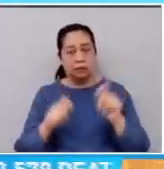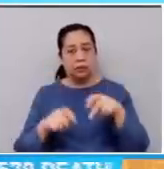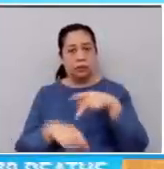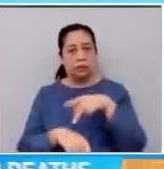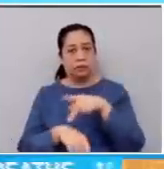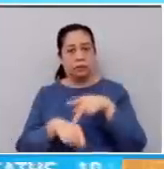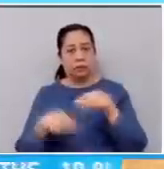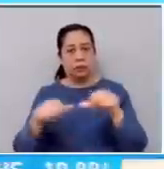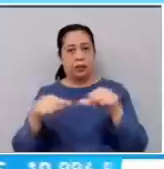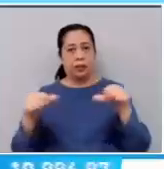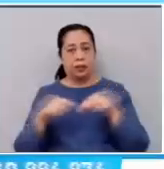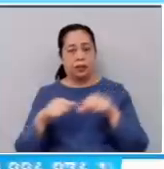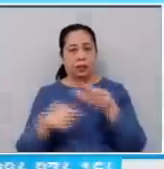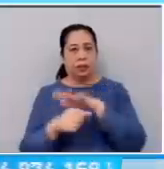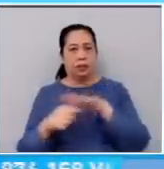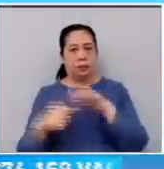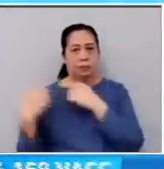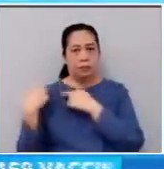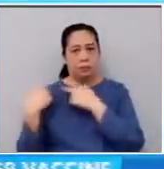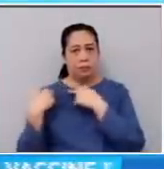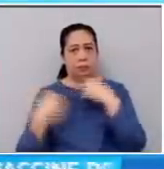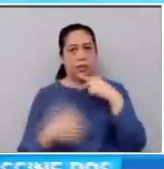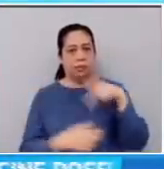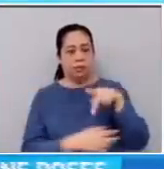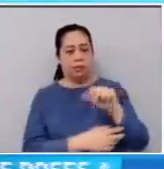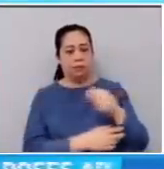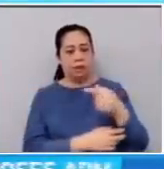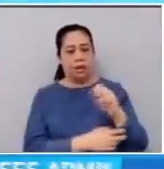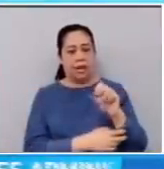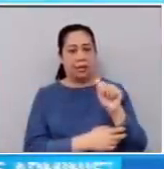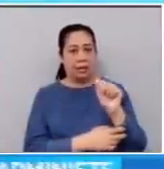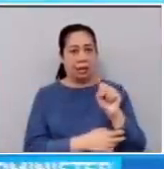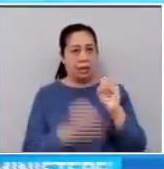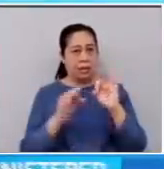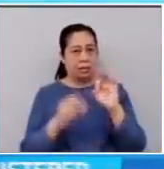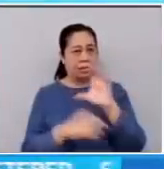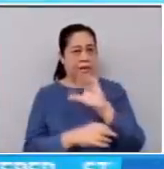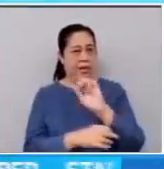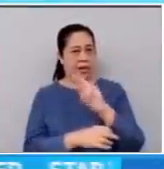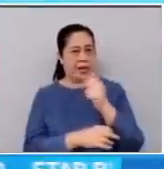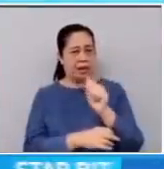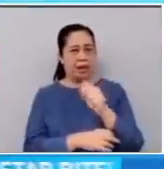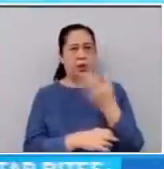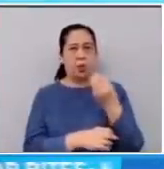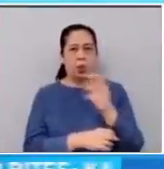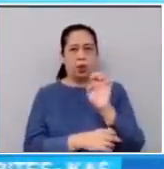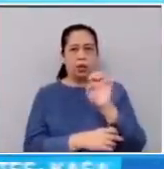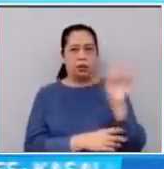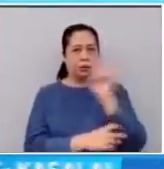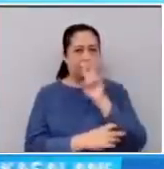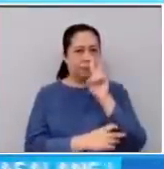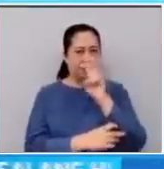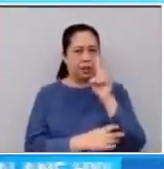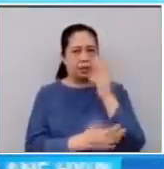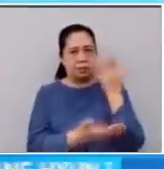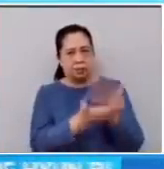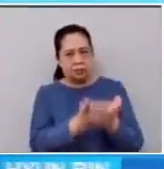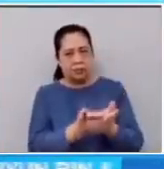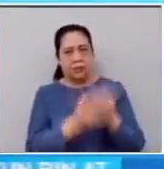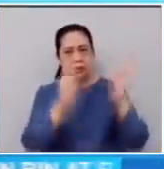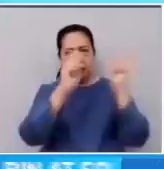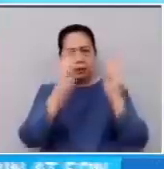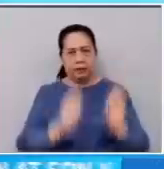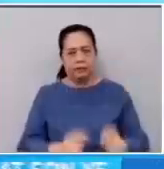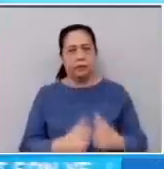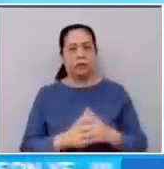ngayong Abril. Ayon sa PAGASA, kung sakali, posibleng sa Caraga Region o Eastern Visayas lalapit o maglalandfall ang bagyo. Maaari